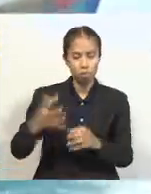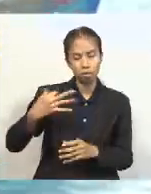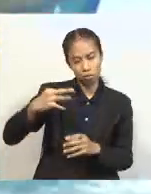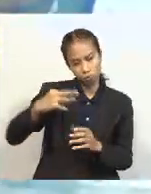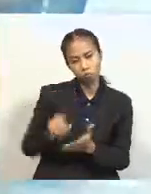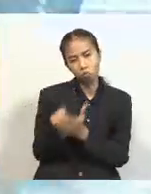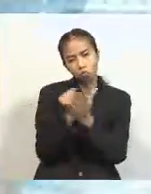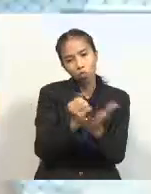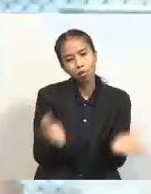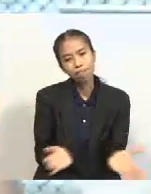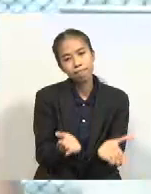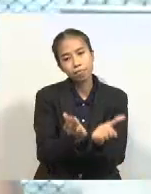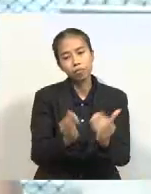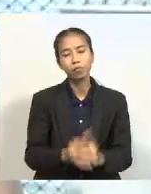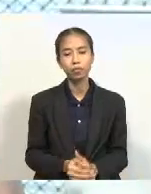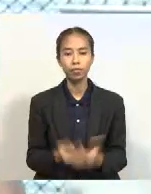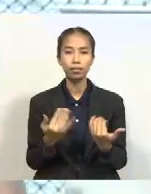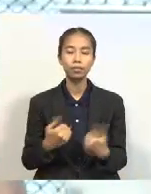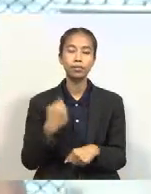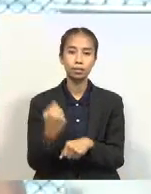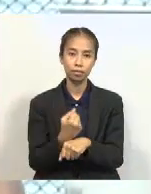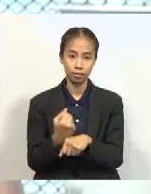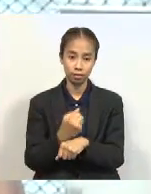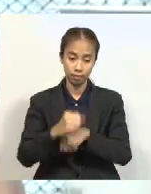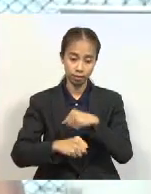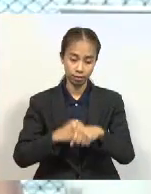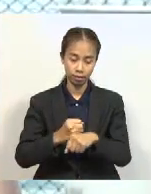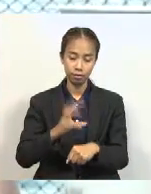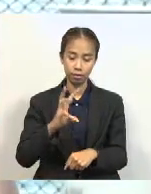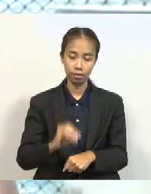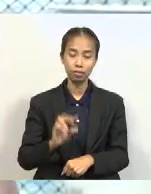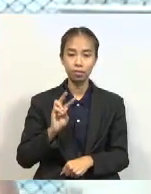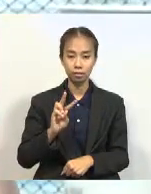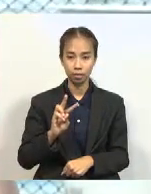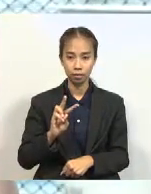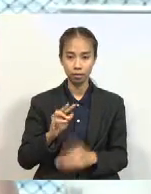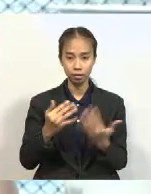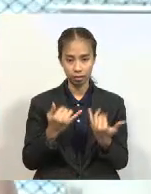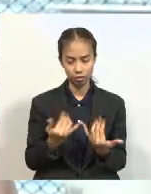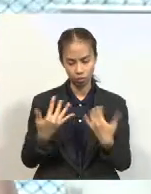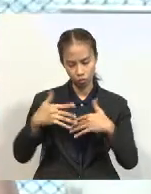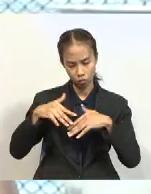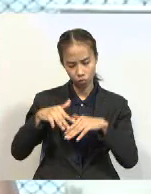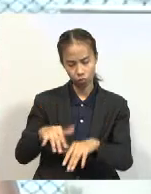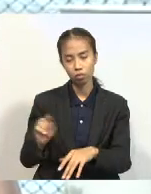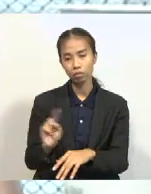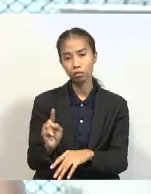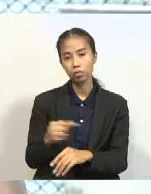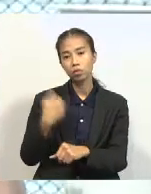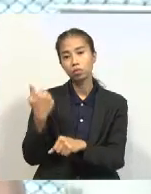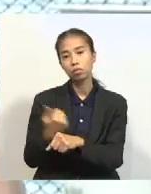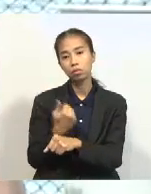วมกันสนับสนุน การฝึกสอนชนประจำปี62เนี่ยเป็นส่วนหนึ่งนะครับในส่วนของการฝึ